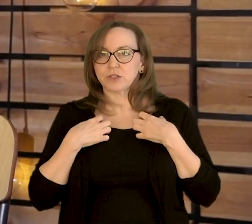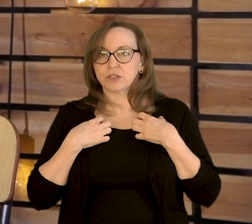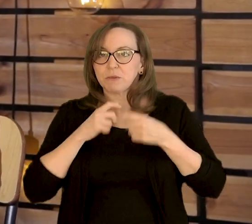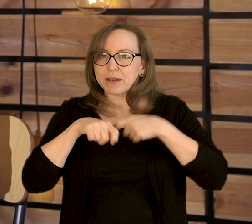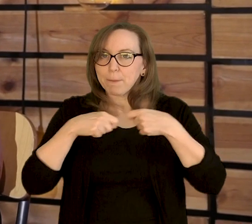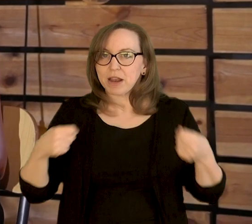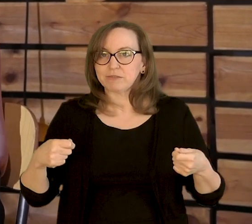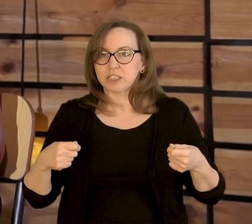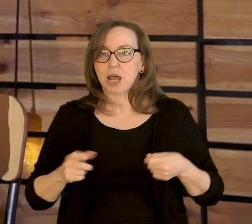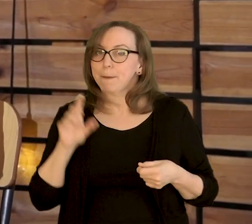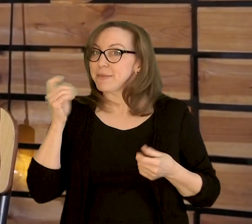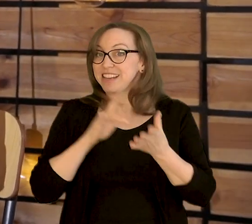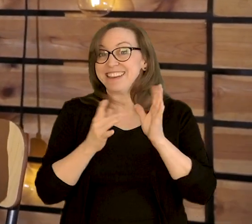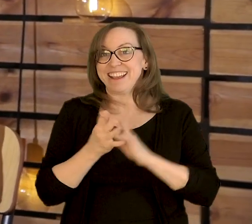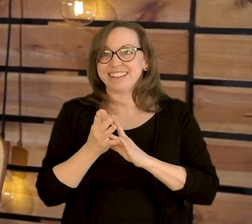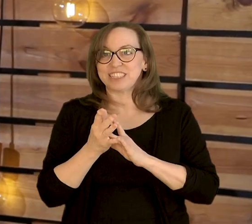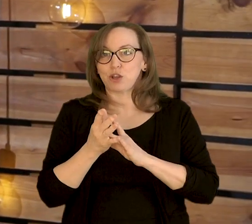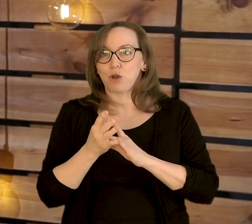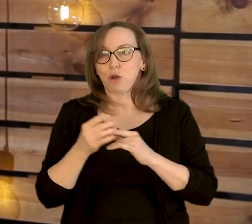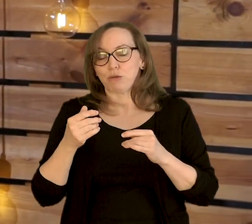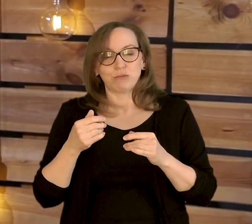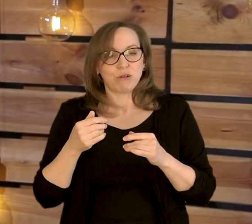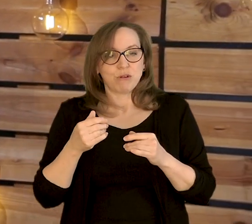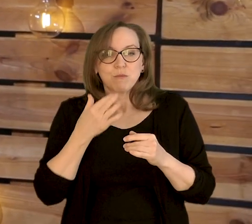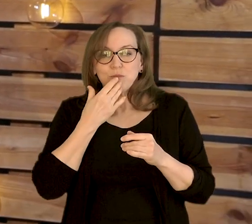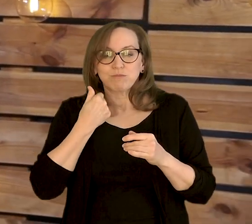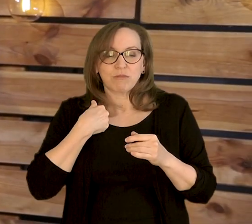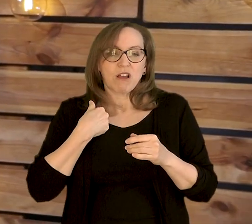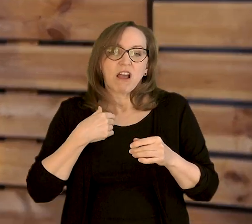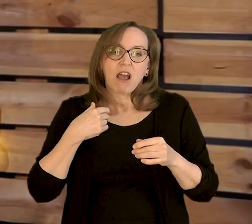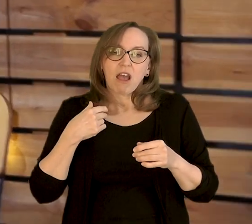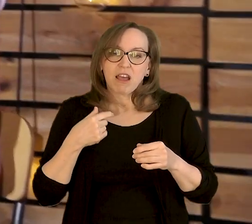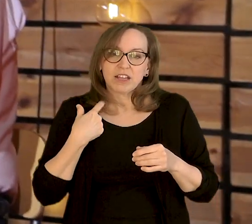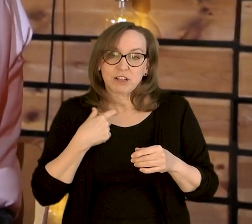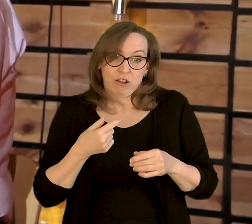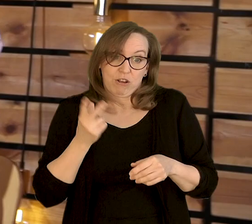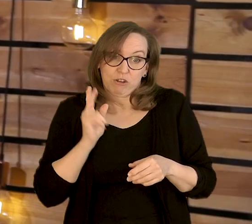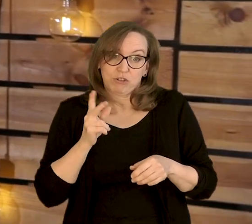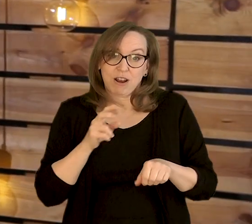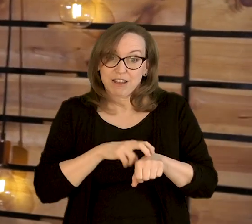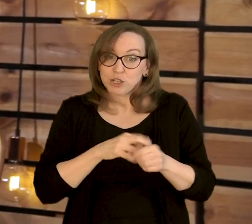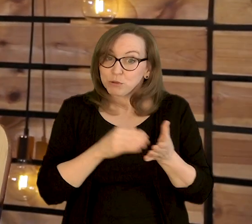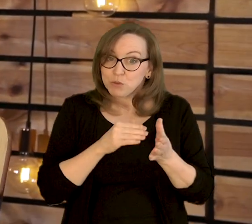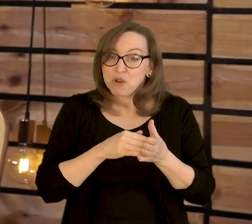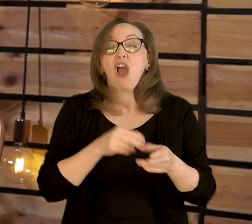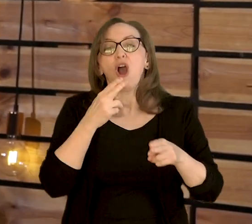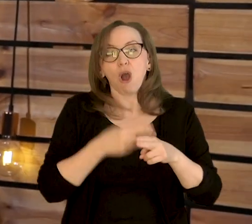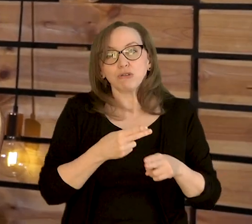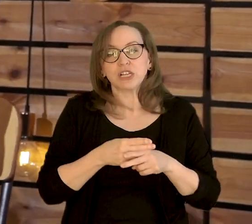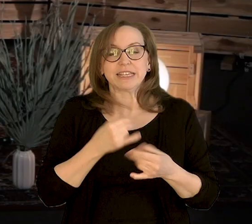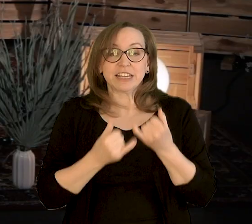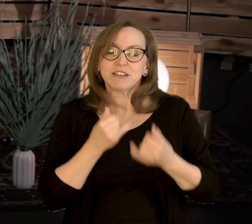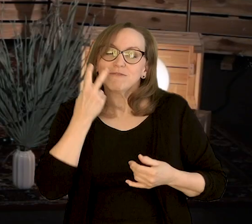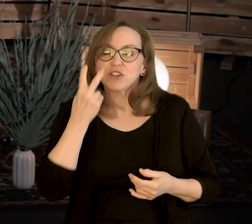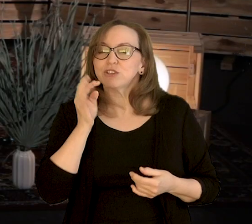Ale Pan Jezus mówi, to chorzy potrzebują lekarza, a nie zdrowi. Jeśli widzisz, że z twoim życiem jest coś